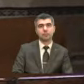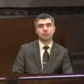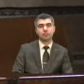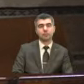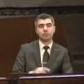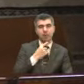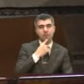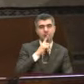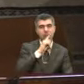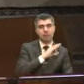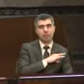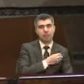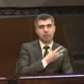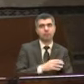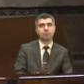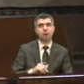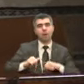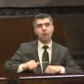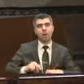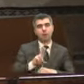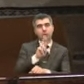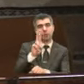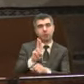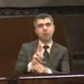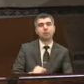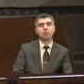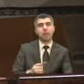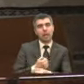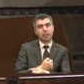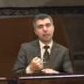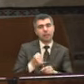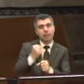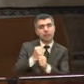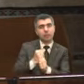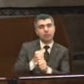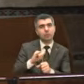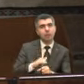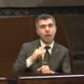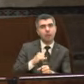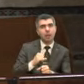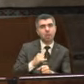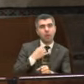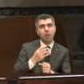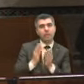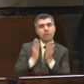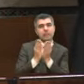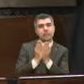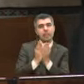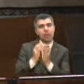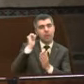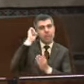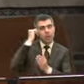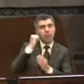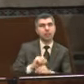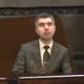بسم الله الرحمن الرحيم. السيد الوزير، نسائلكم عن بطاله الشباب من خريجي التعليم والتكوين المهني